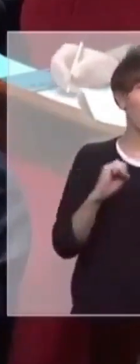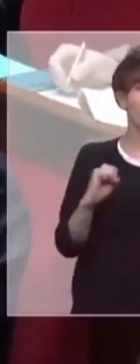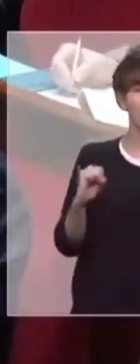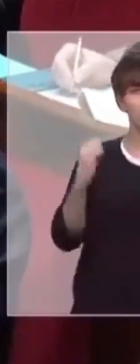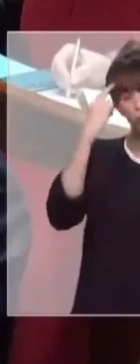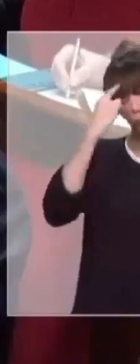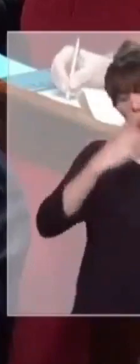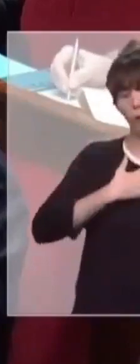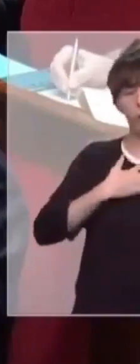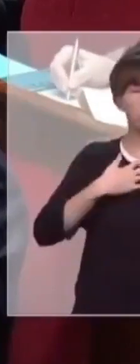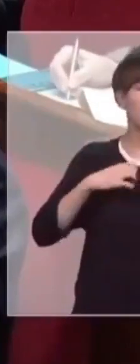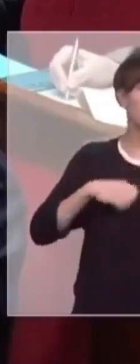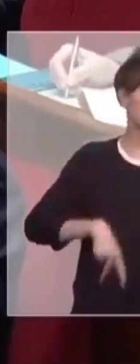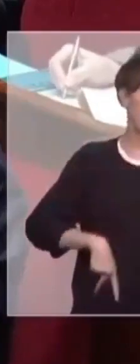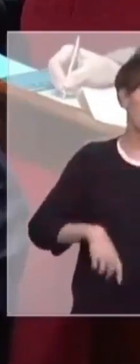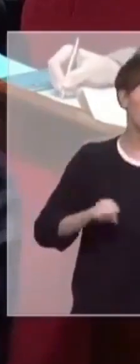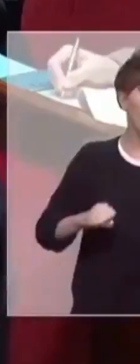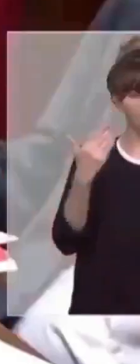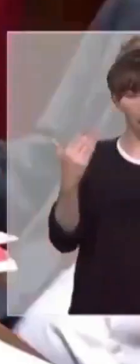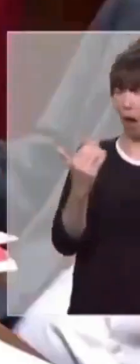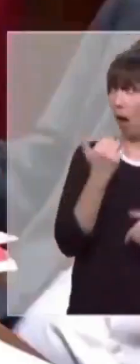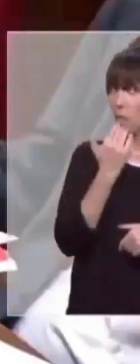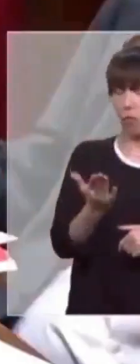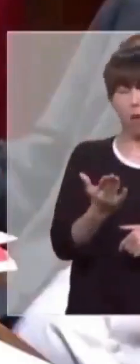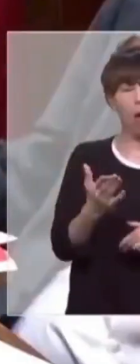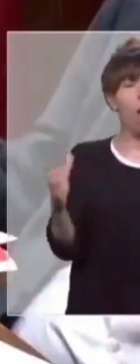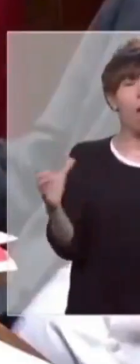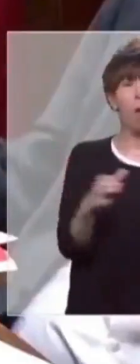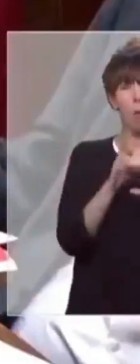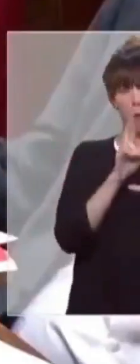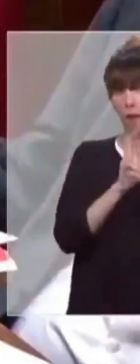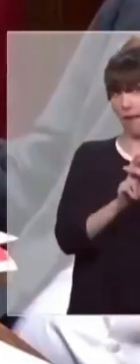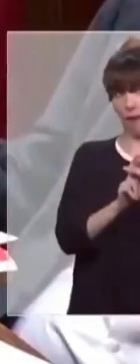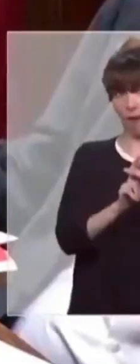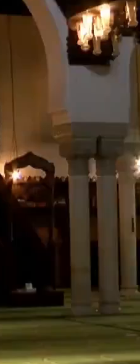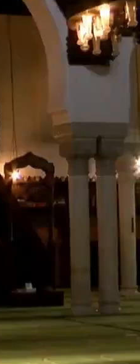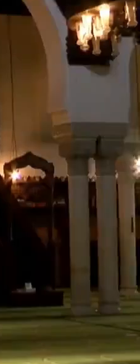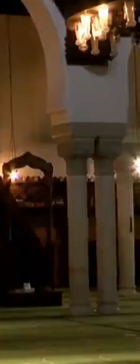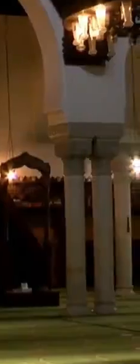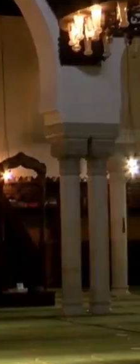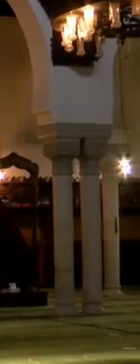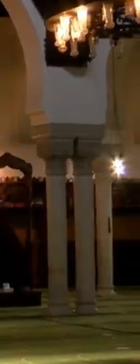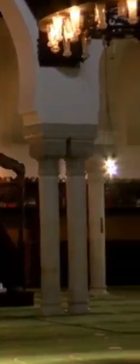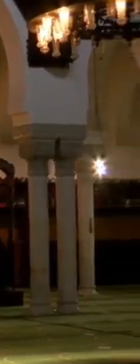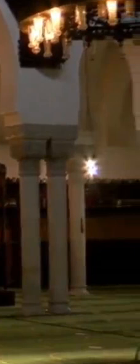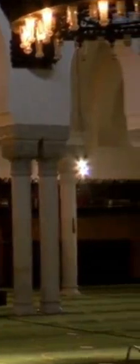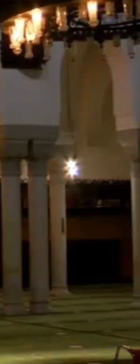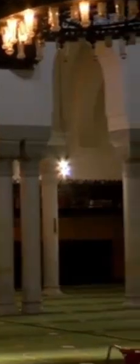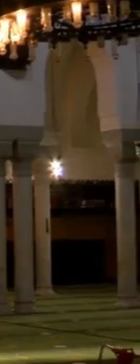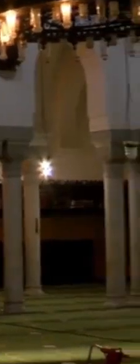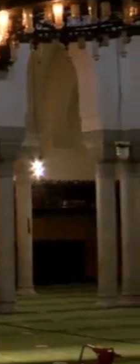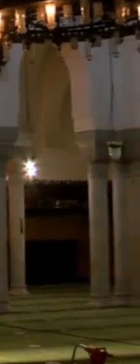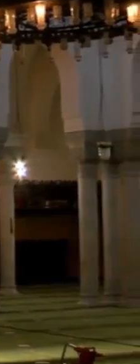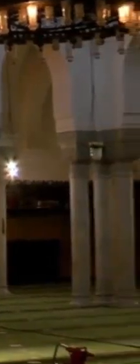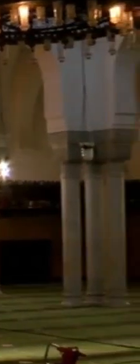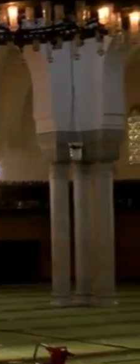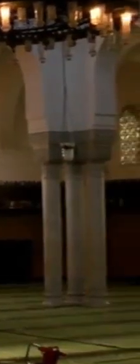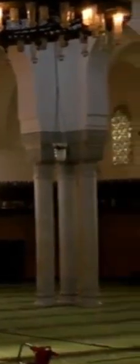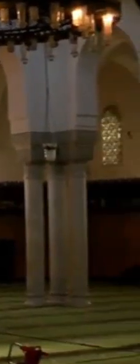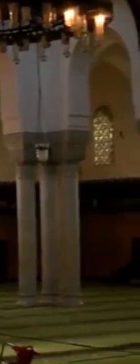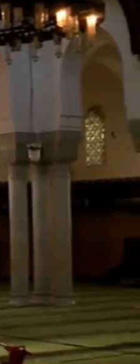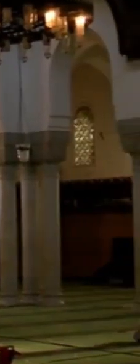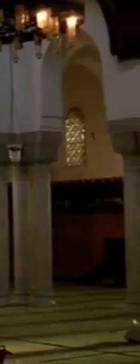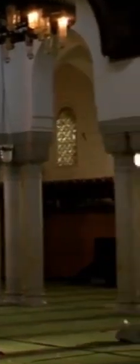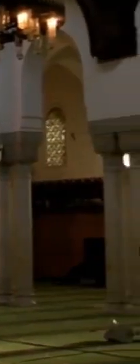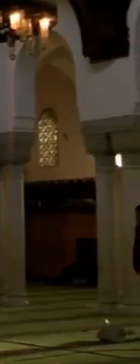بهذه العبارات إذا كانت هي من أشخاص فردية. يعني إضافة إلى ذلك طبعا وزير